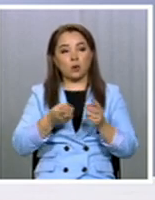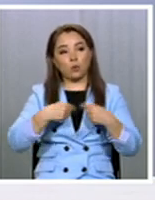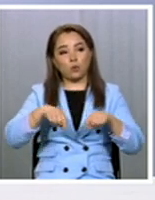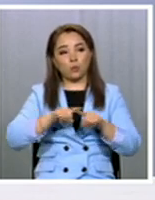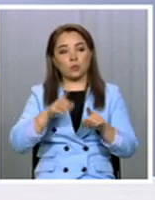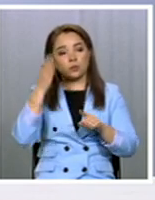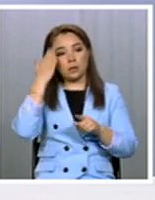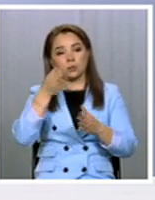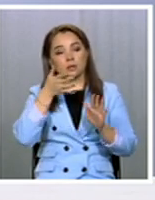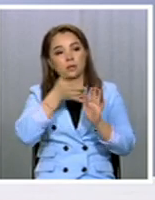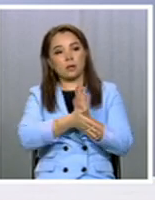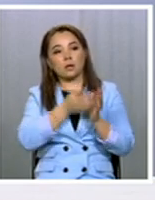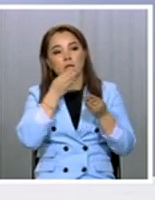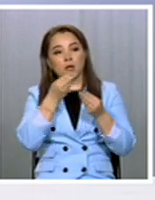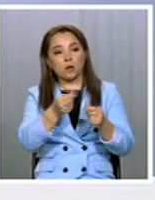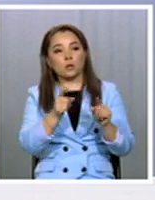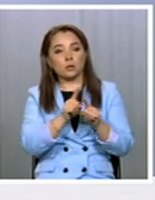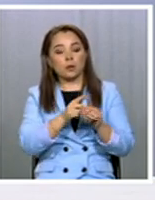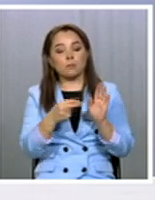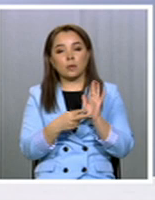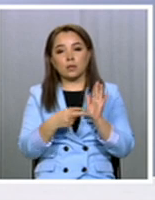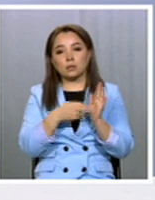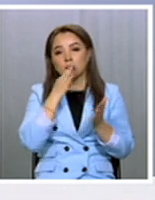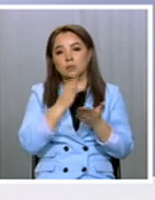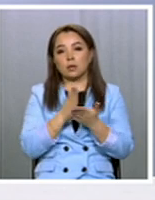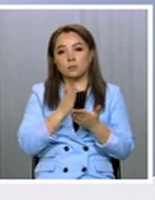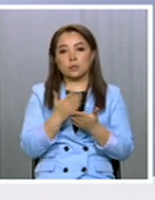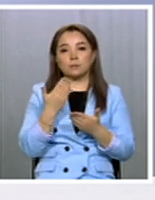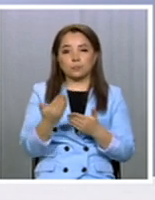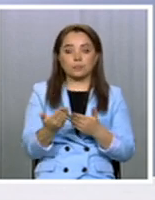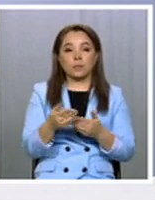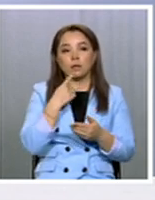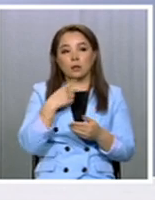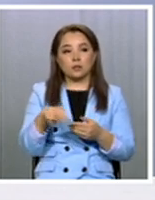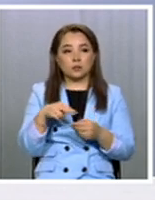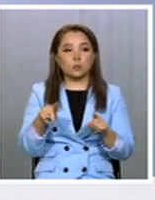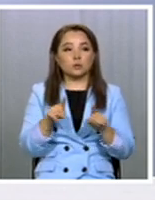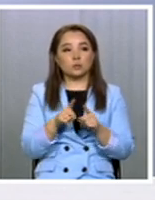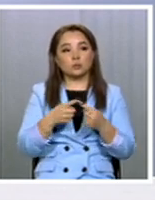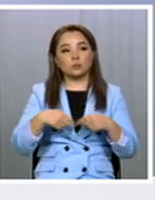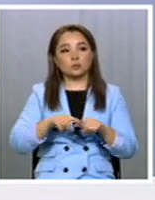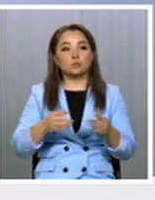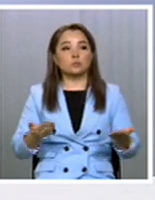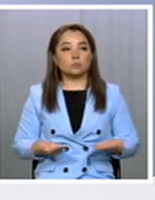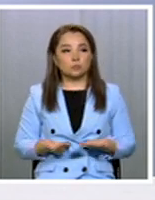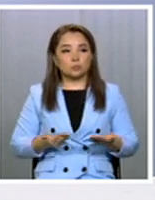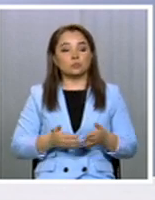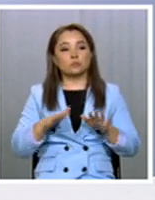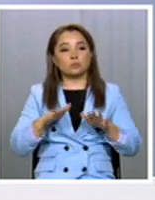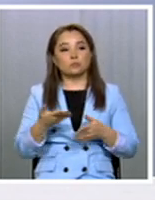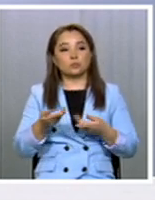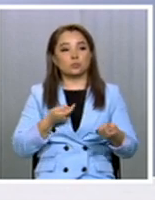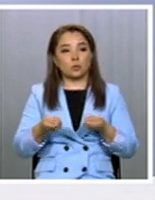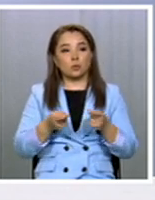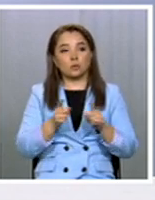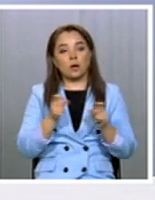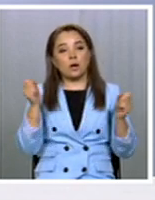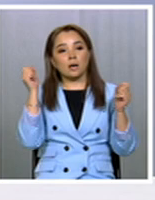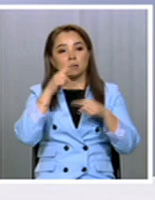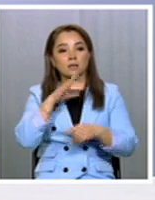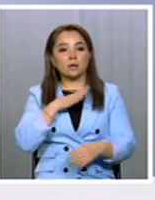санаға тигізген әсеріне баға бердіңіз. Әдебиеттің қоғам өміріндегі орны мен рөлін